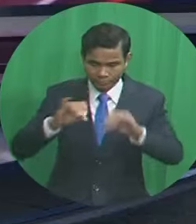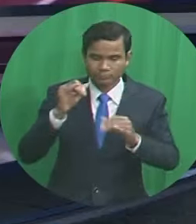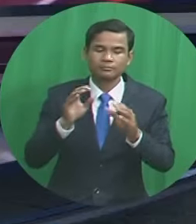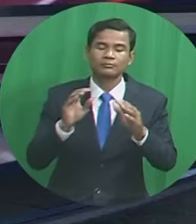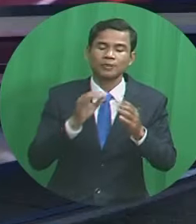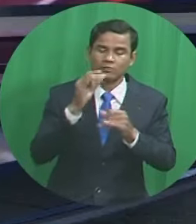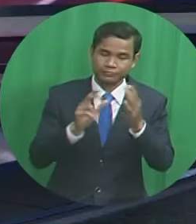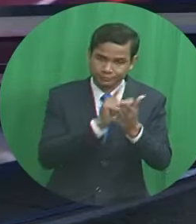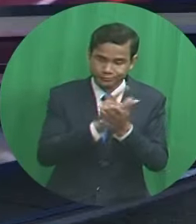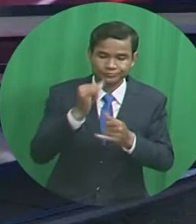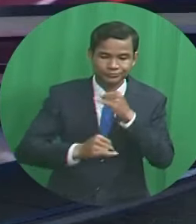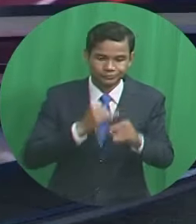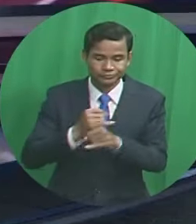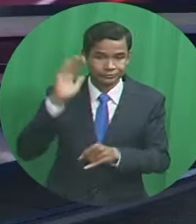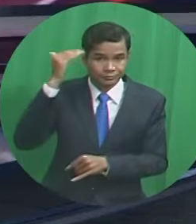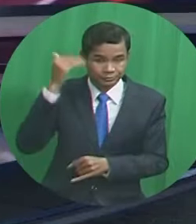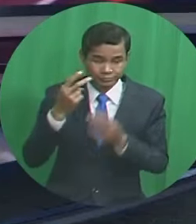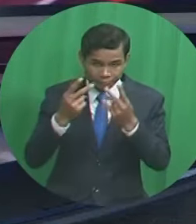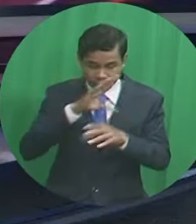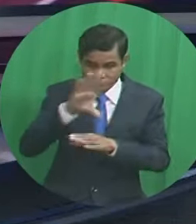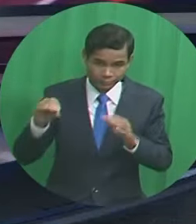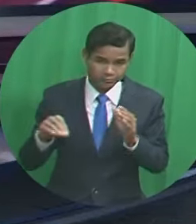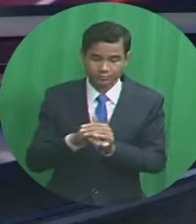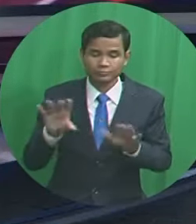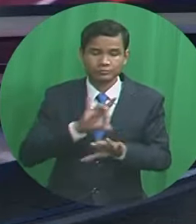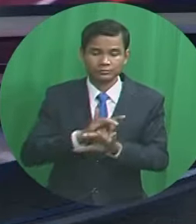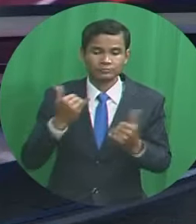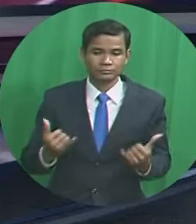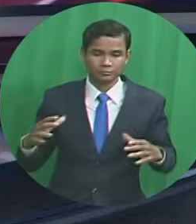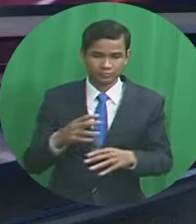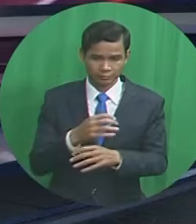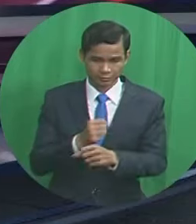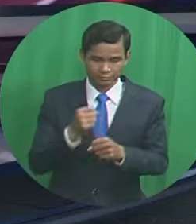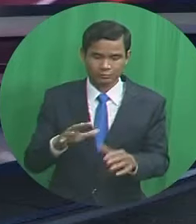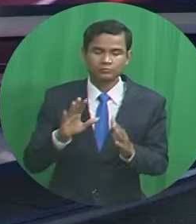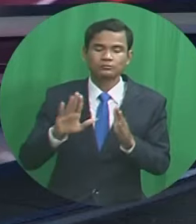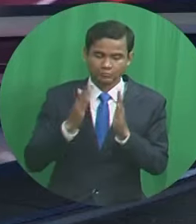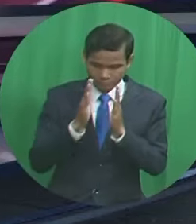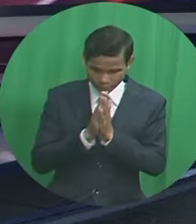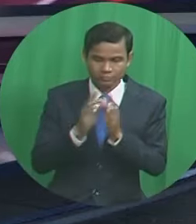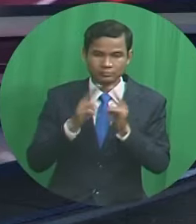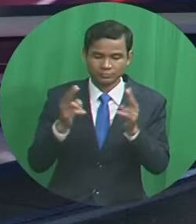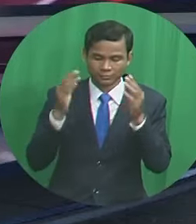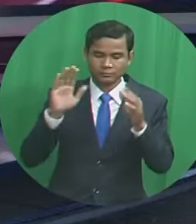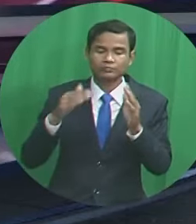ងប្រទេសនិងអន្តរជាតិដែលលោកស្រីអ្នកនាងកញ្ញាទើបតែបានទស្សនារួចមុខនេះចាប់តែប៉ុណ្ណេះ សូមថ្លែងអំណរគុណ